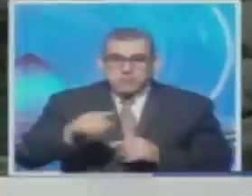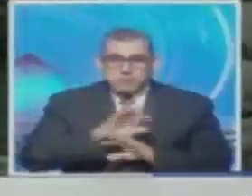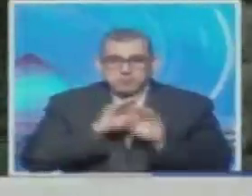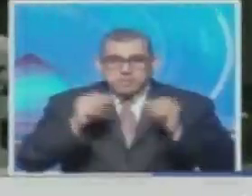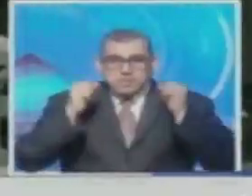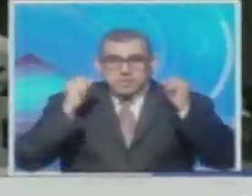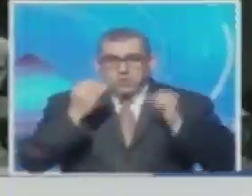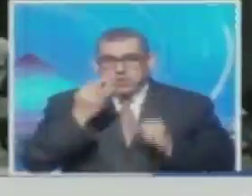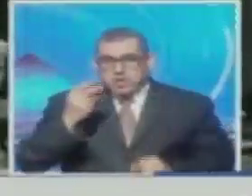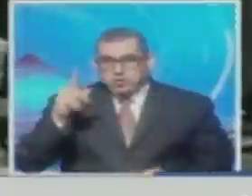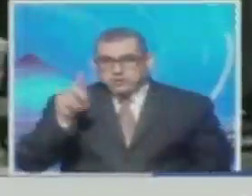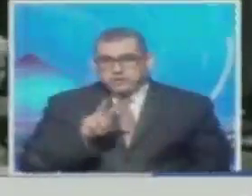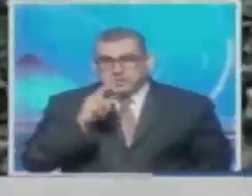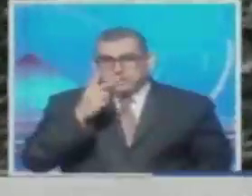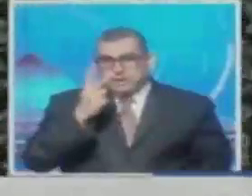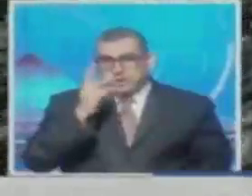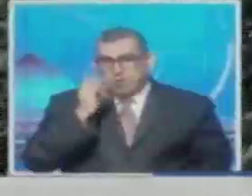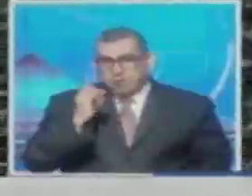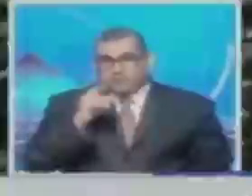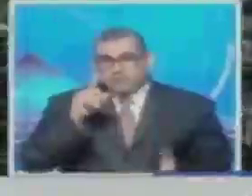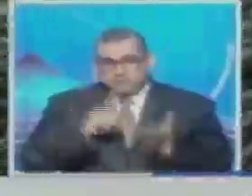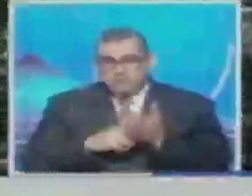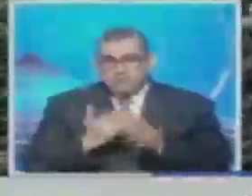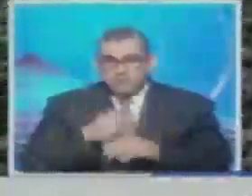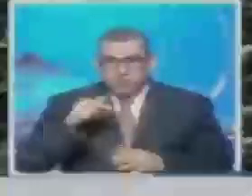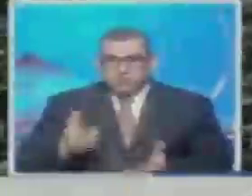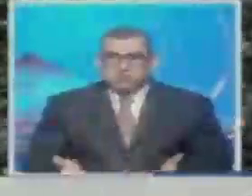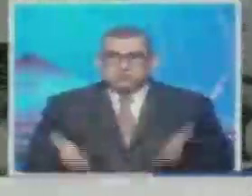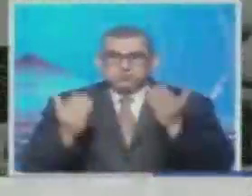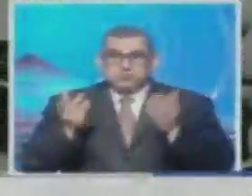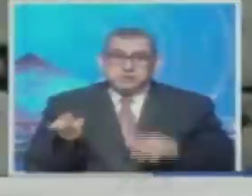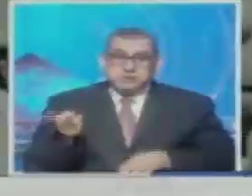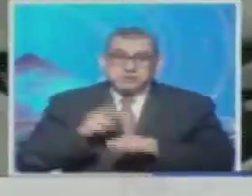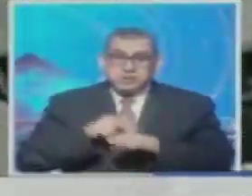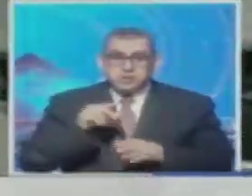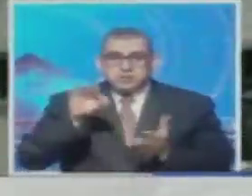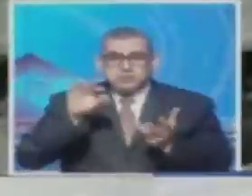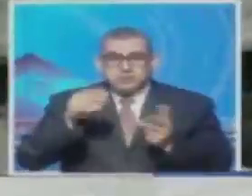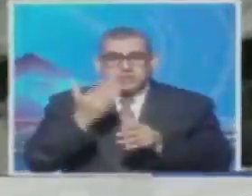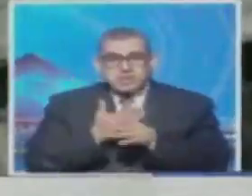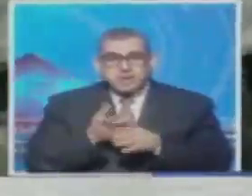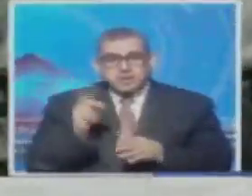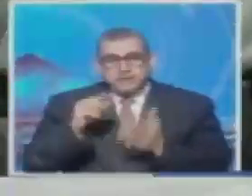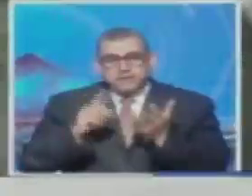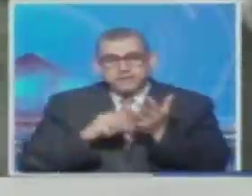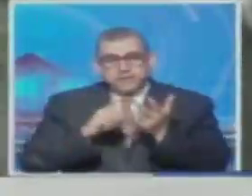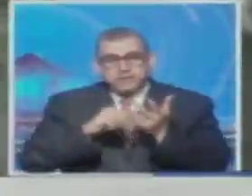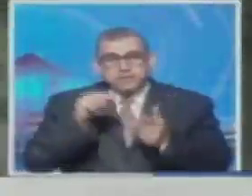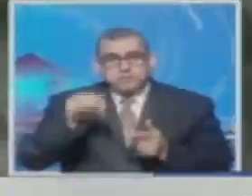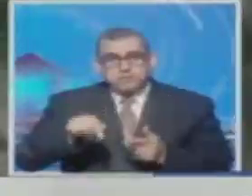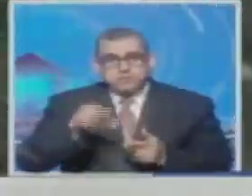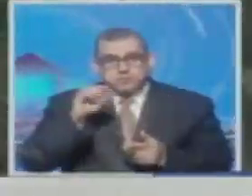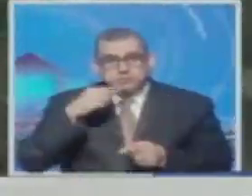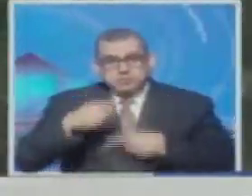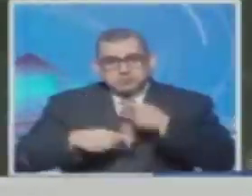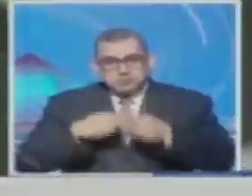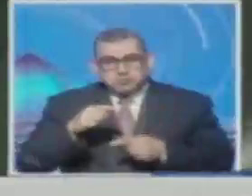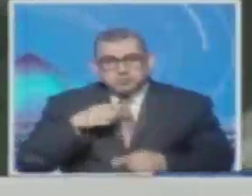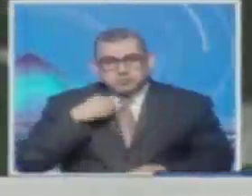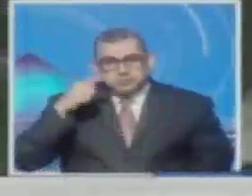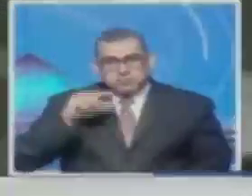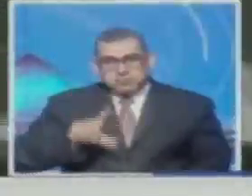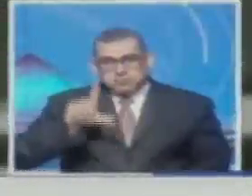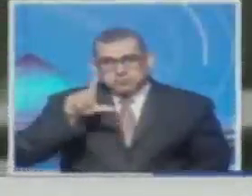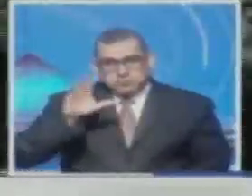الثورة 23 من يوليو، ويضاف إليها بعض الأسباب الأخرى، منها استمرار الحكم